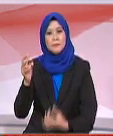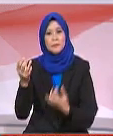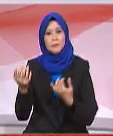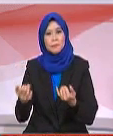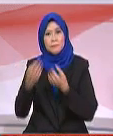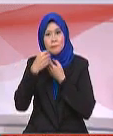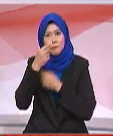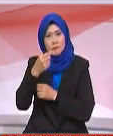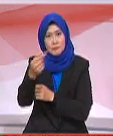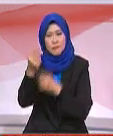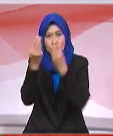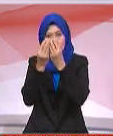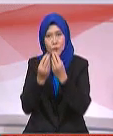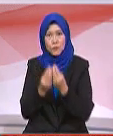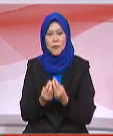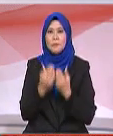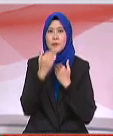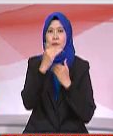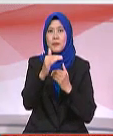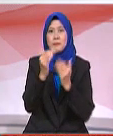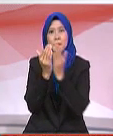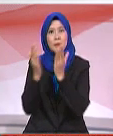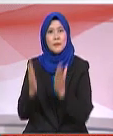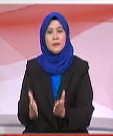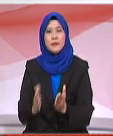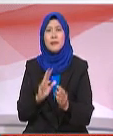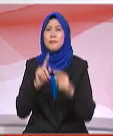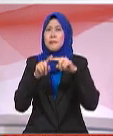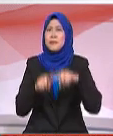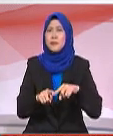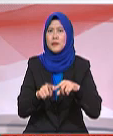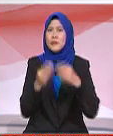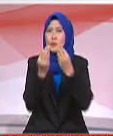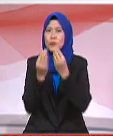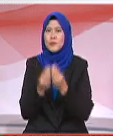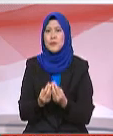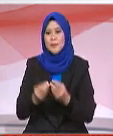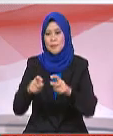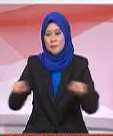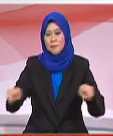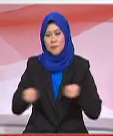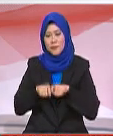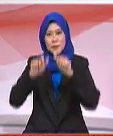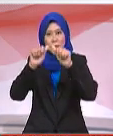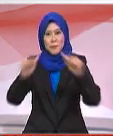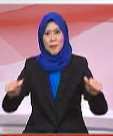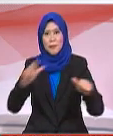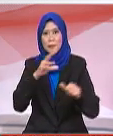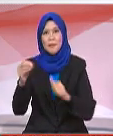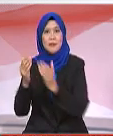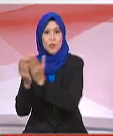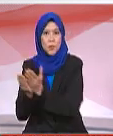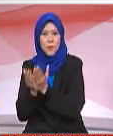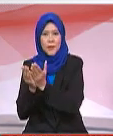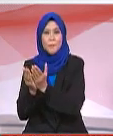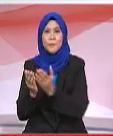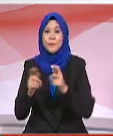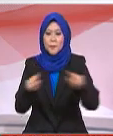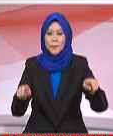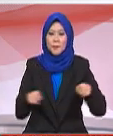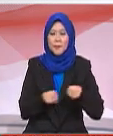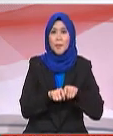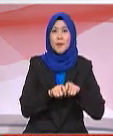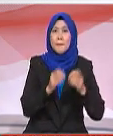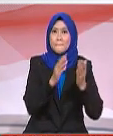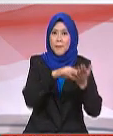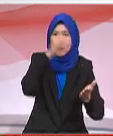Zaini menyebut bilangan maksimum pelajar yang dibenarkan tertakluk kepada kapasiti ruang asrama dan sekolah. Ruang belajar, ruang